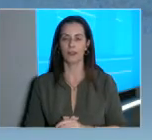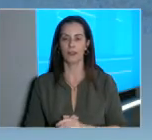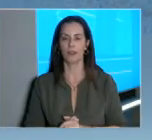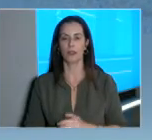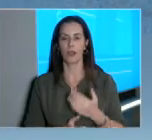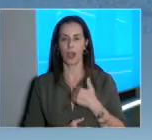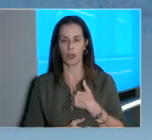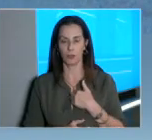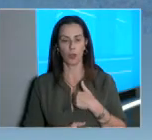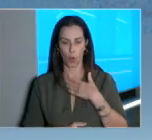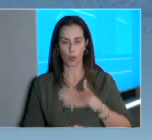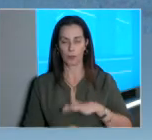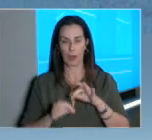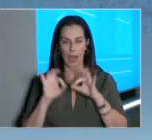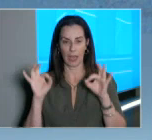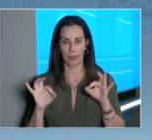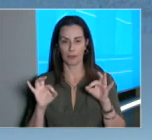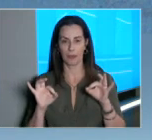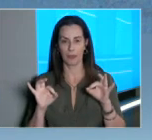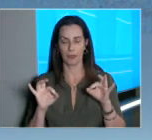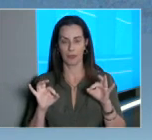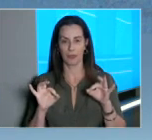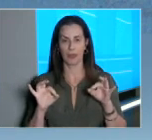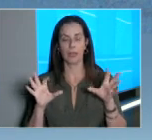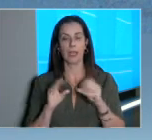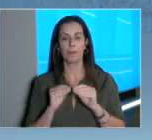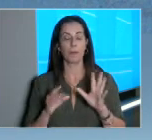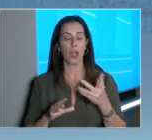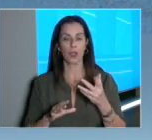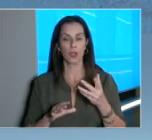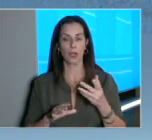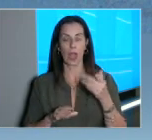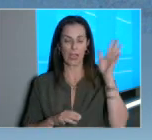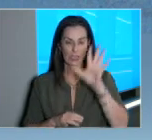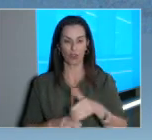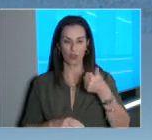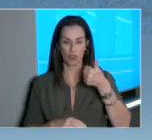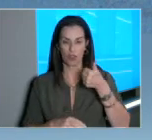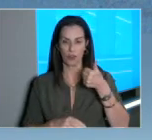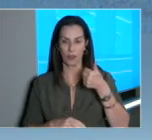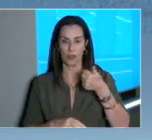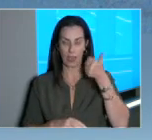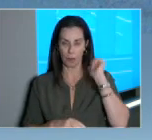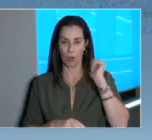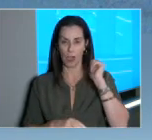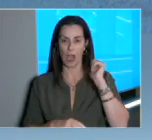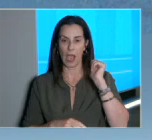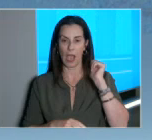אנחנו רוצים להתחיל דווקא עם סערת הסרטון שהייתה רק אתמול